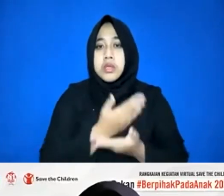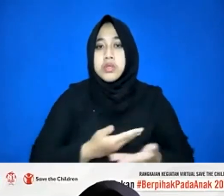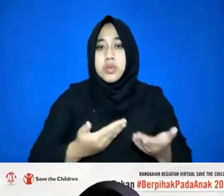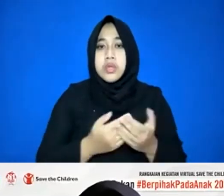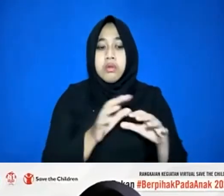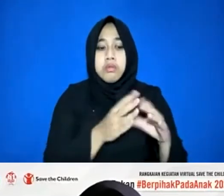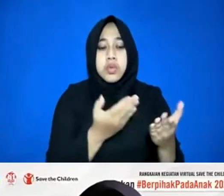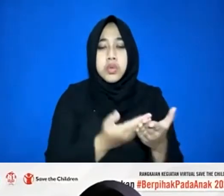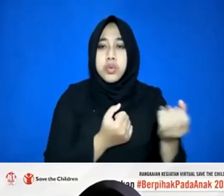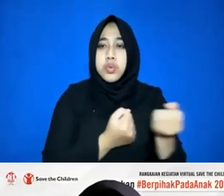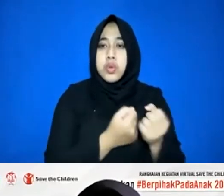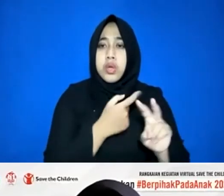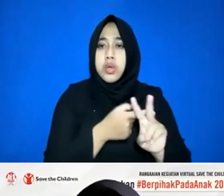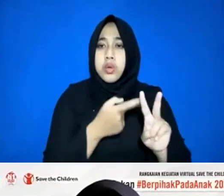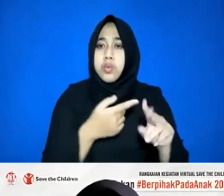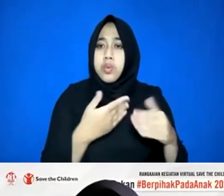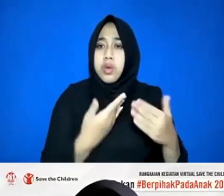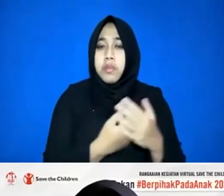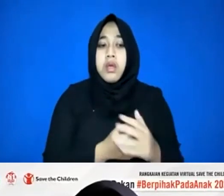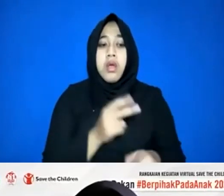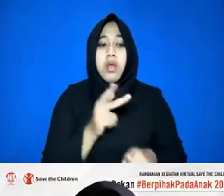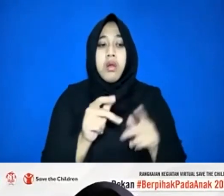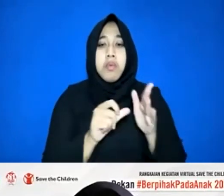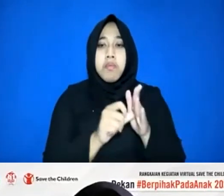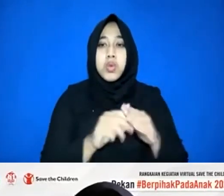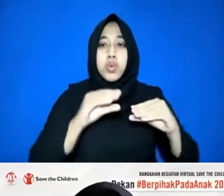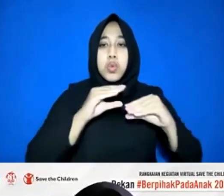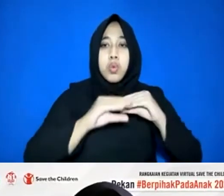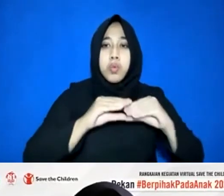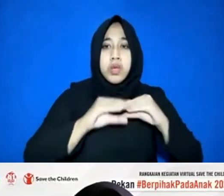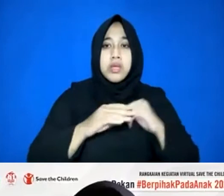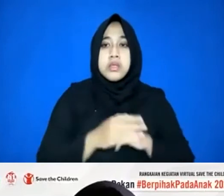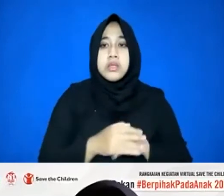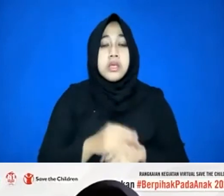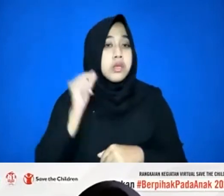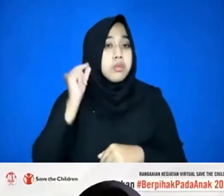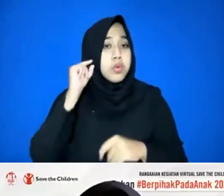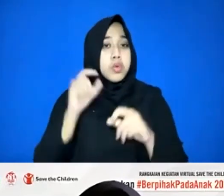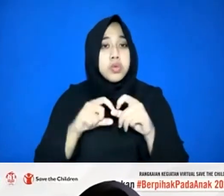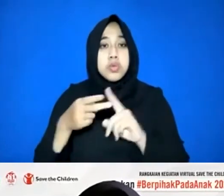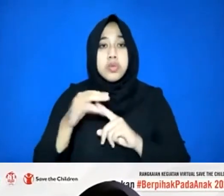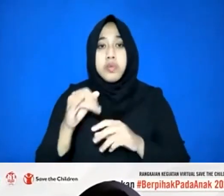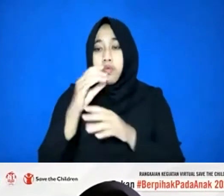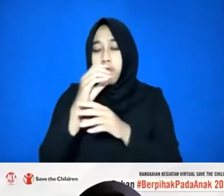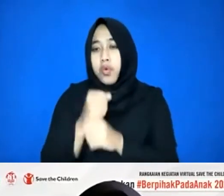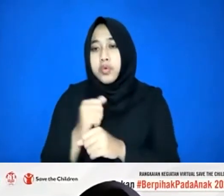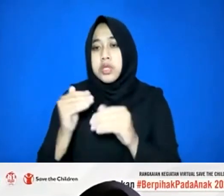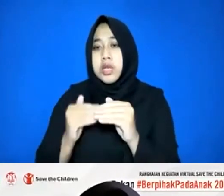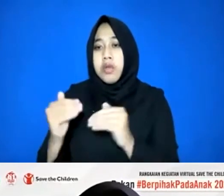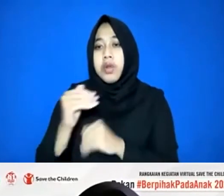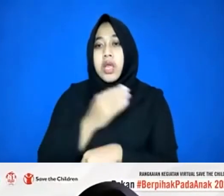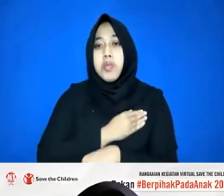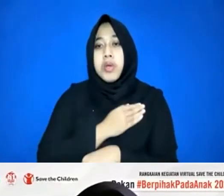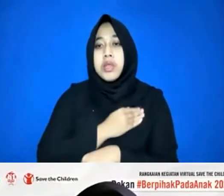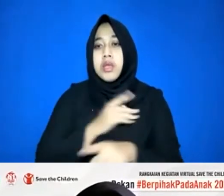yang kedua itu adalah ketika membantu komunikasi. Jadi Mbak Sofi biar fokus bekerja di level kabupaten untuk